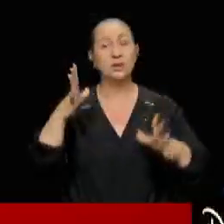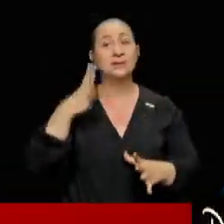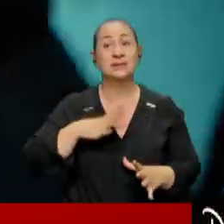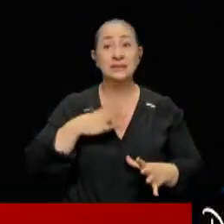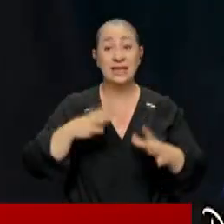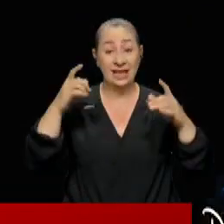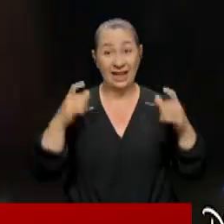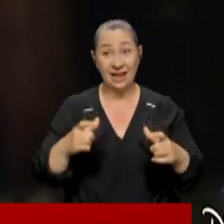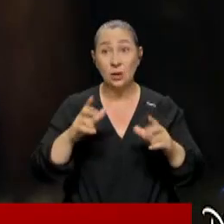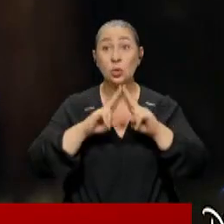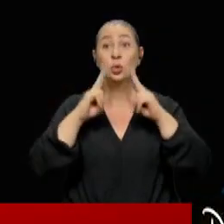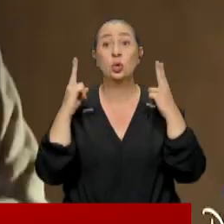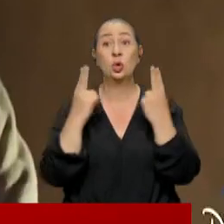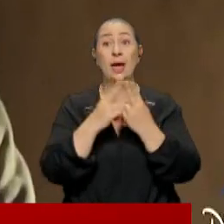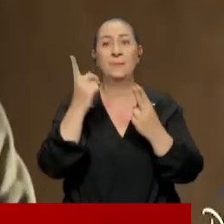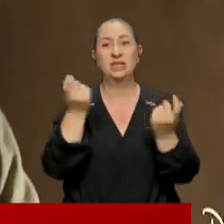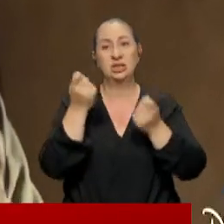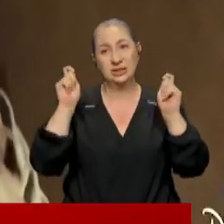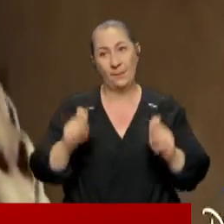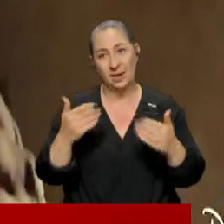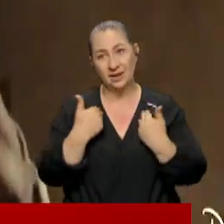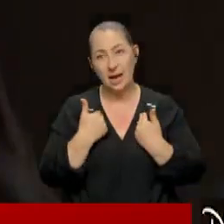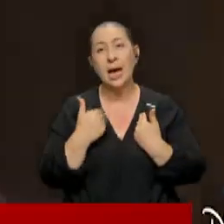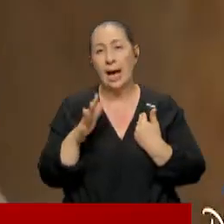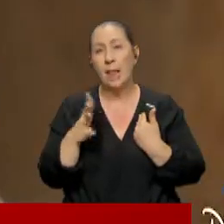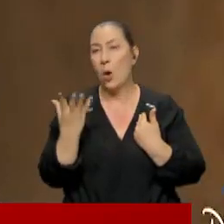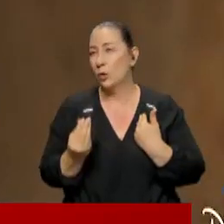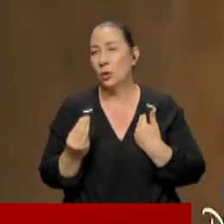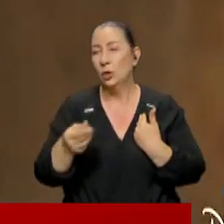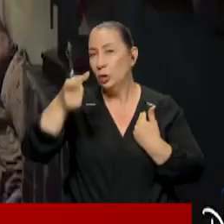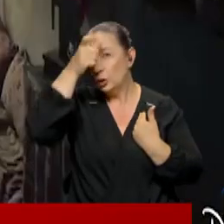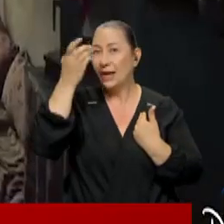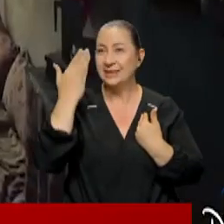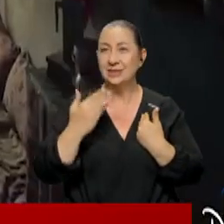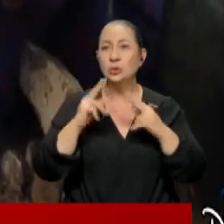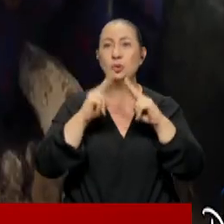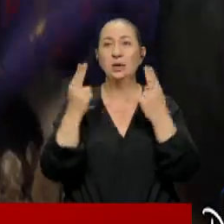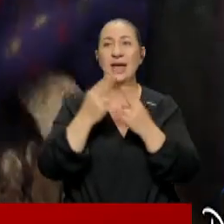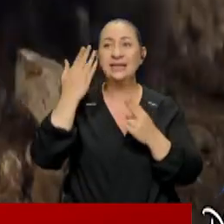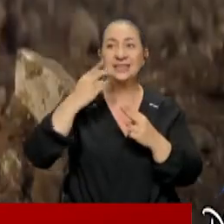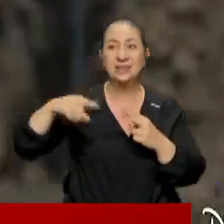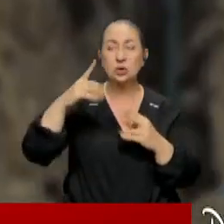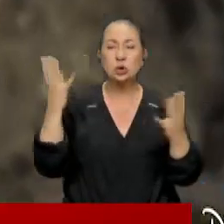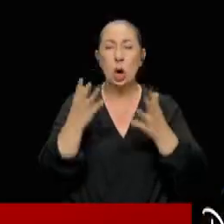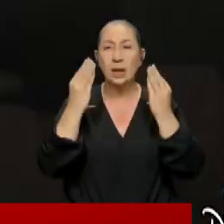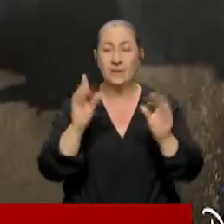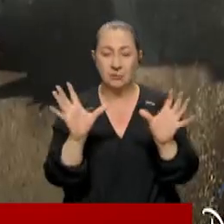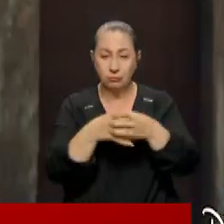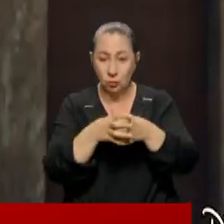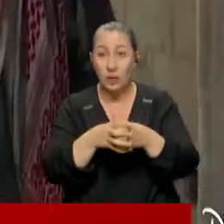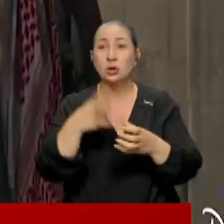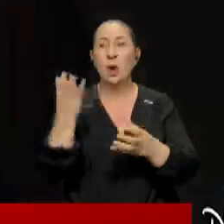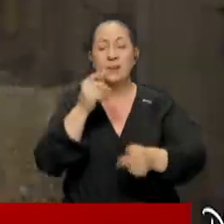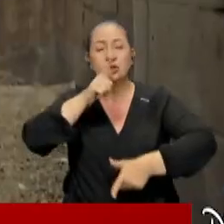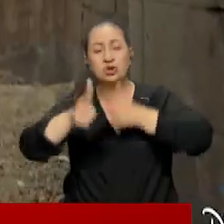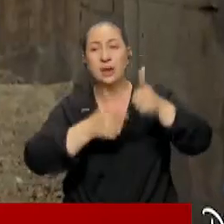dileğimiz yerelden dünyaya bir iş yapabilmektir. Galiba oldu. Türk izleyicisini, dünya izleyicisini çok iyi bir kastla, çok iyi